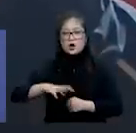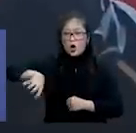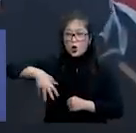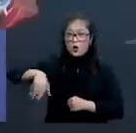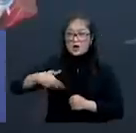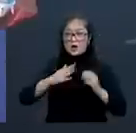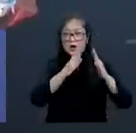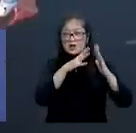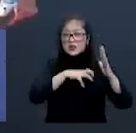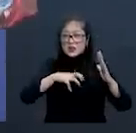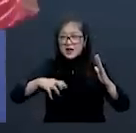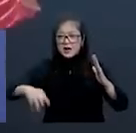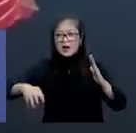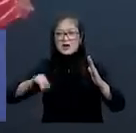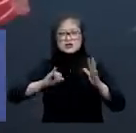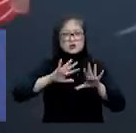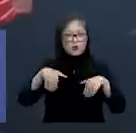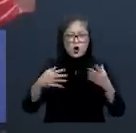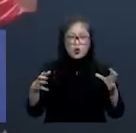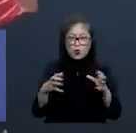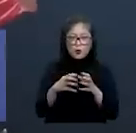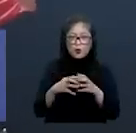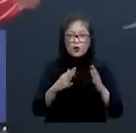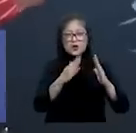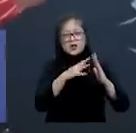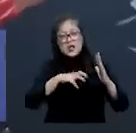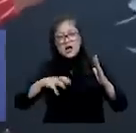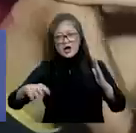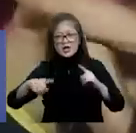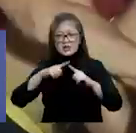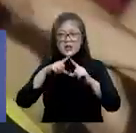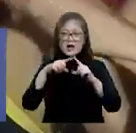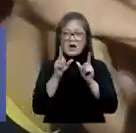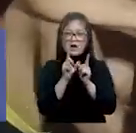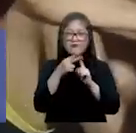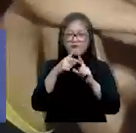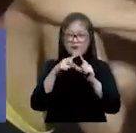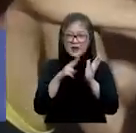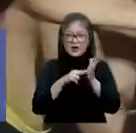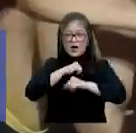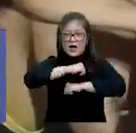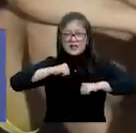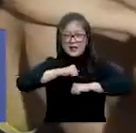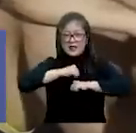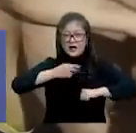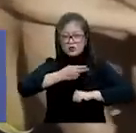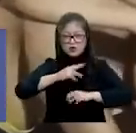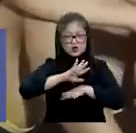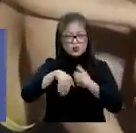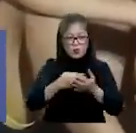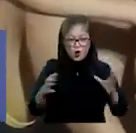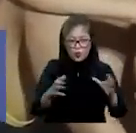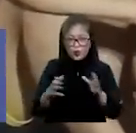tetangga gelandang tengah timnas garuda Muhammad Taufani selasa malam menggelar nonton bareng di kediaman orang tua atau Fanny di jalan